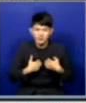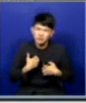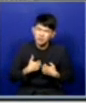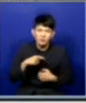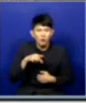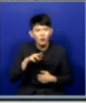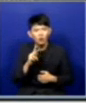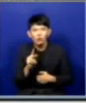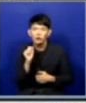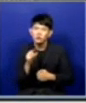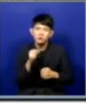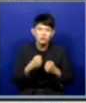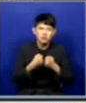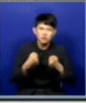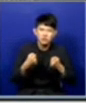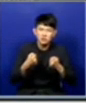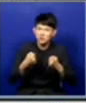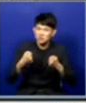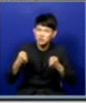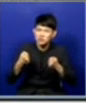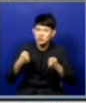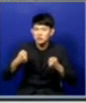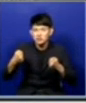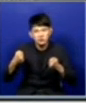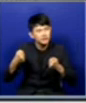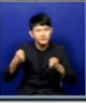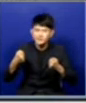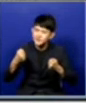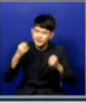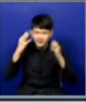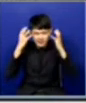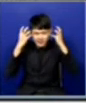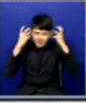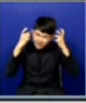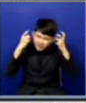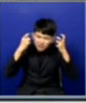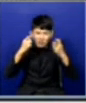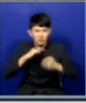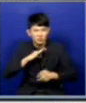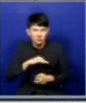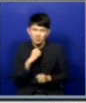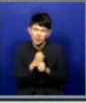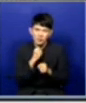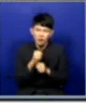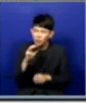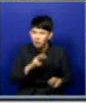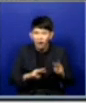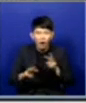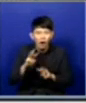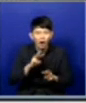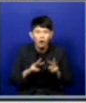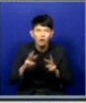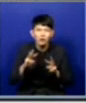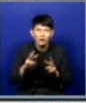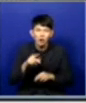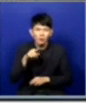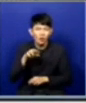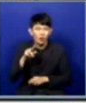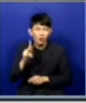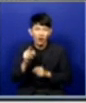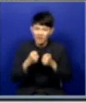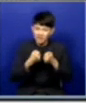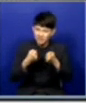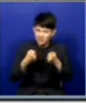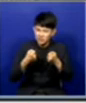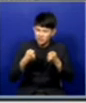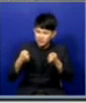กเฉินแล้ววิตกกังวลไปว่าจะไม่มีงานทำพอขยายพ.ร.ก.ฉุกเฉินออกไปม